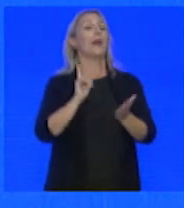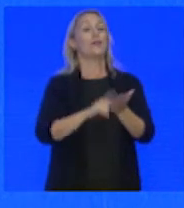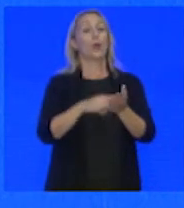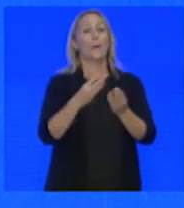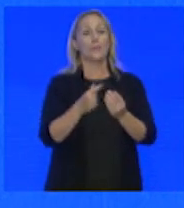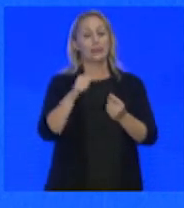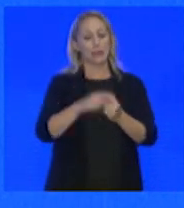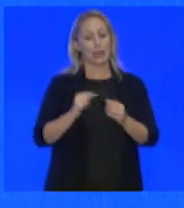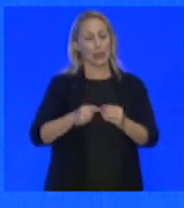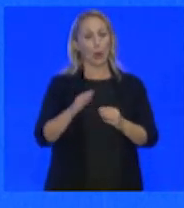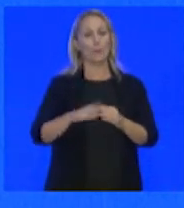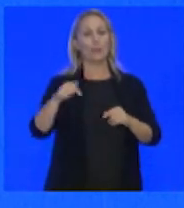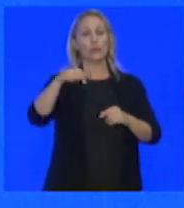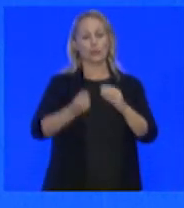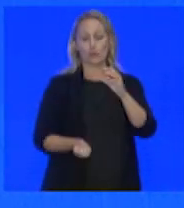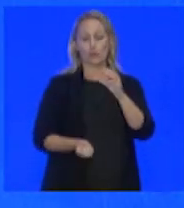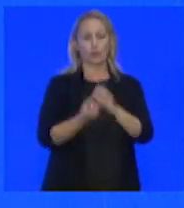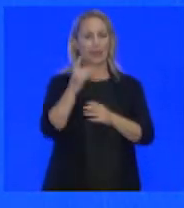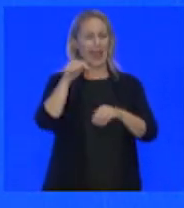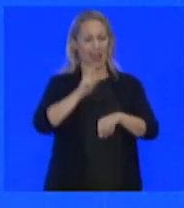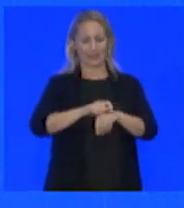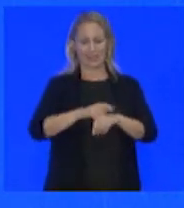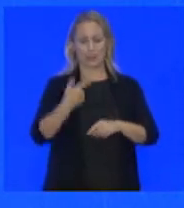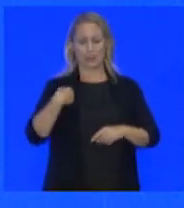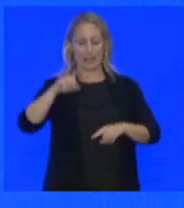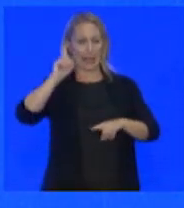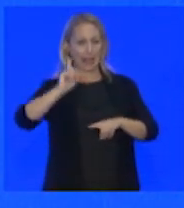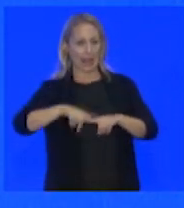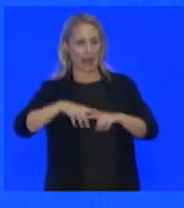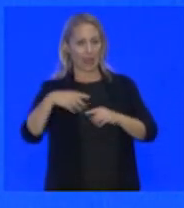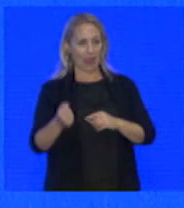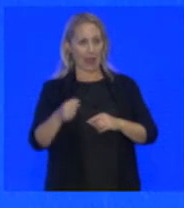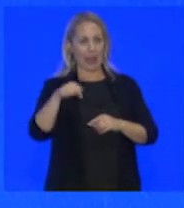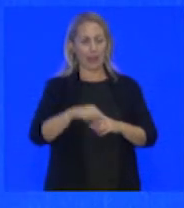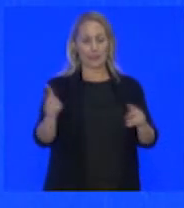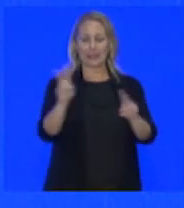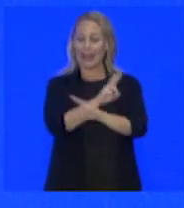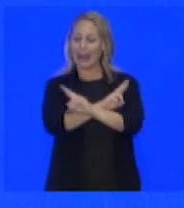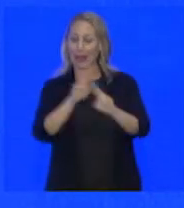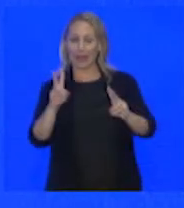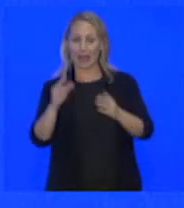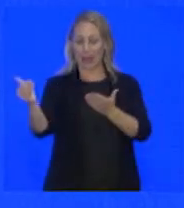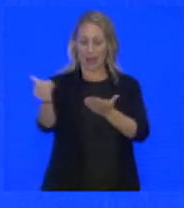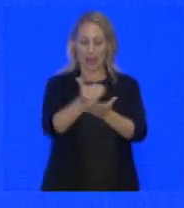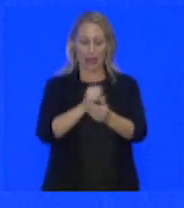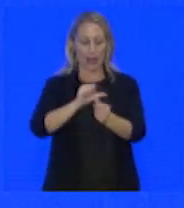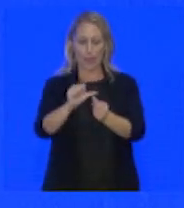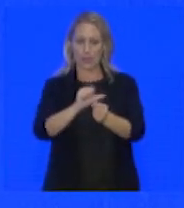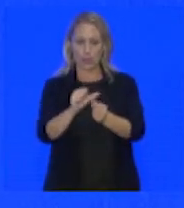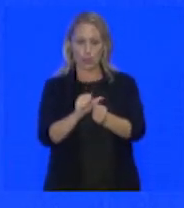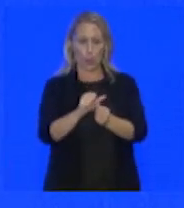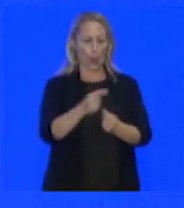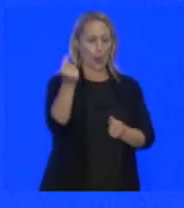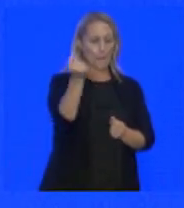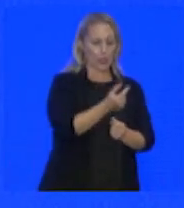τομή. Μόνο στην Ελλάδα υπάρχει αυτή η πρωτοτυπία των μεικτών και των καθαρών αποδοχών. Διότι μόνο εδώ οι